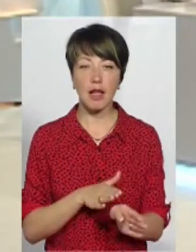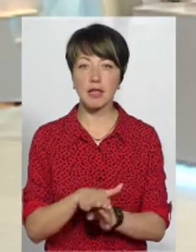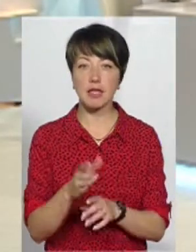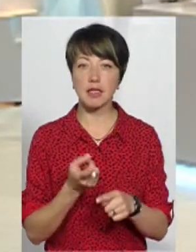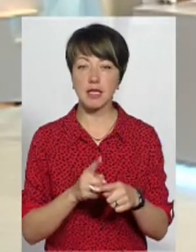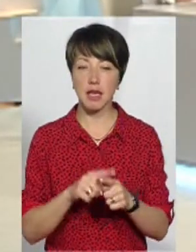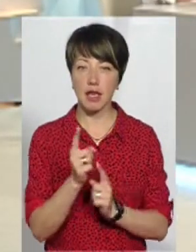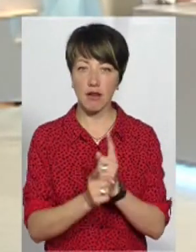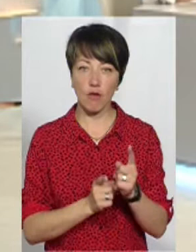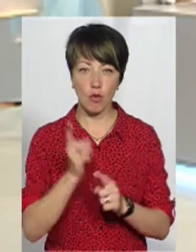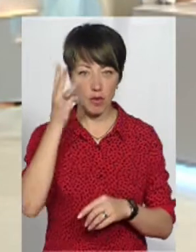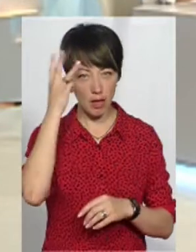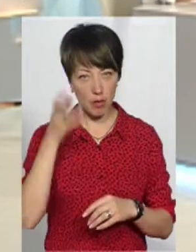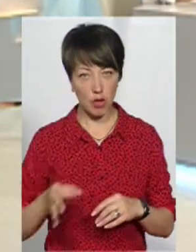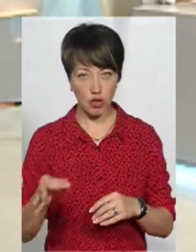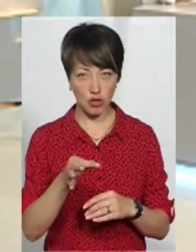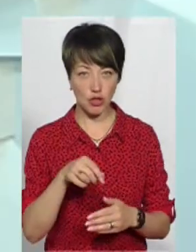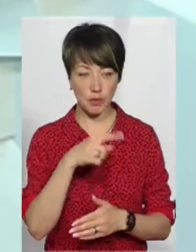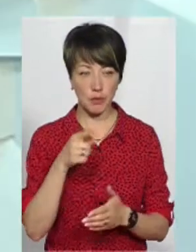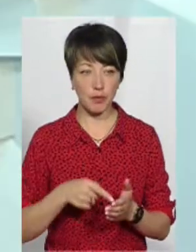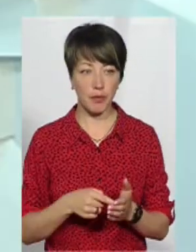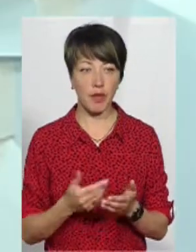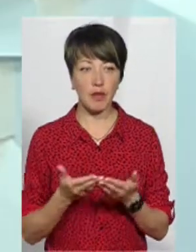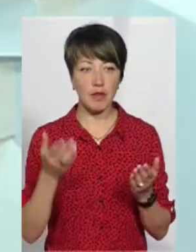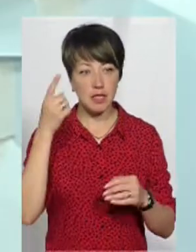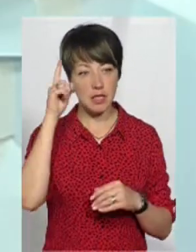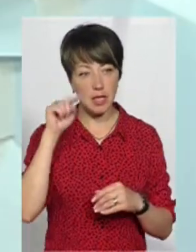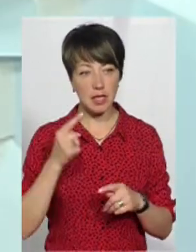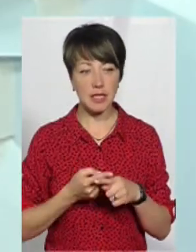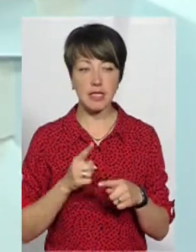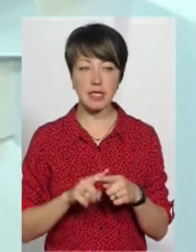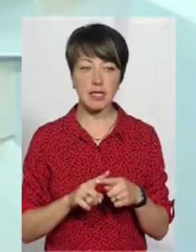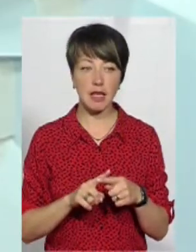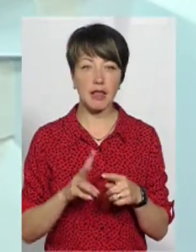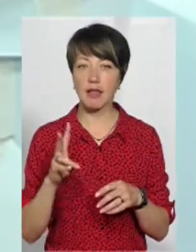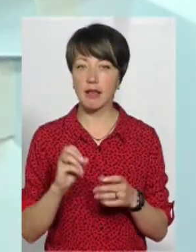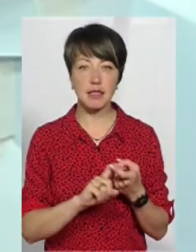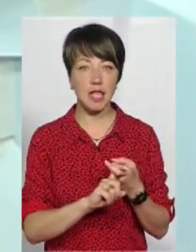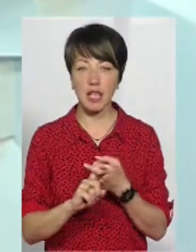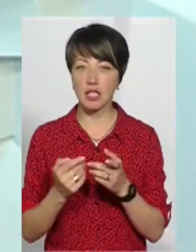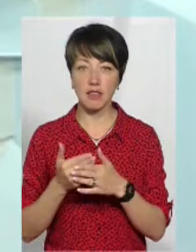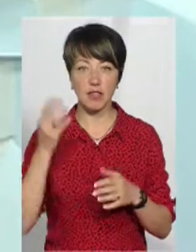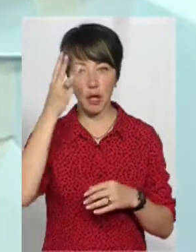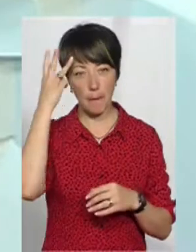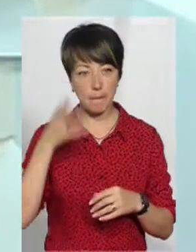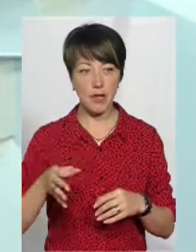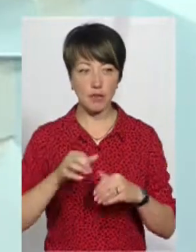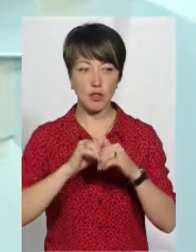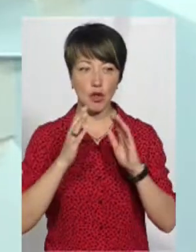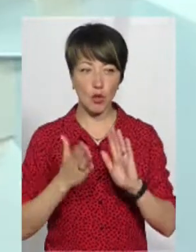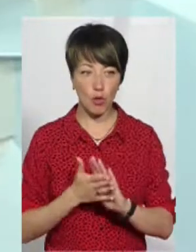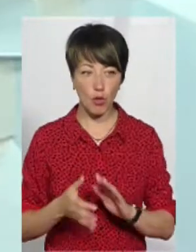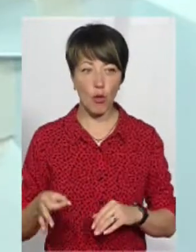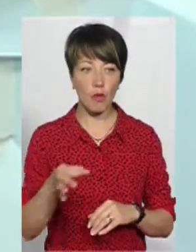реалізації цієї реформи саме на Хмельниччині? Ви знаєте, що це навіть не залежить тільки від Хмельниччини в цілому